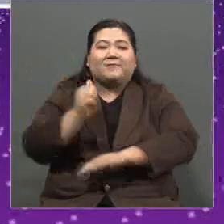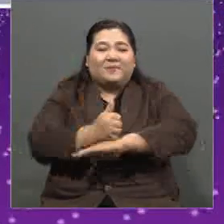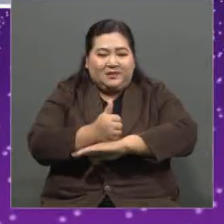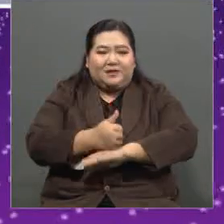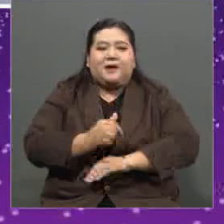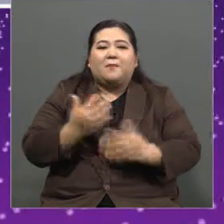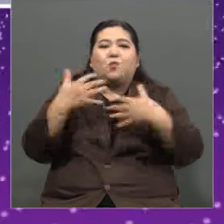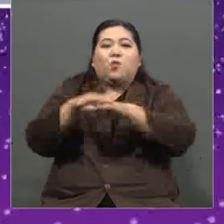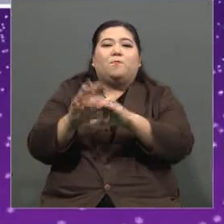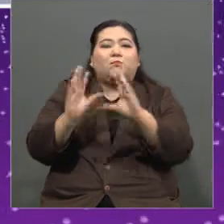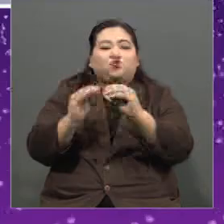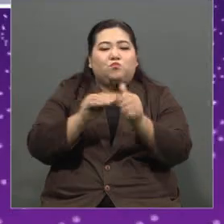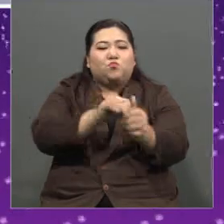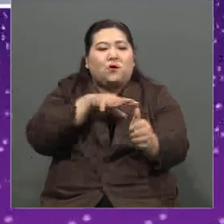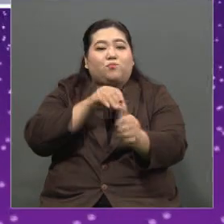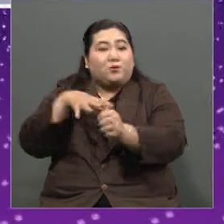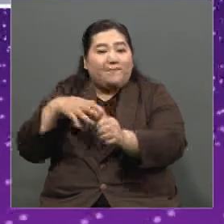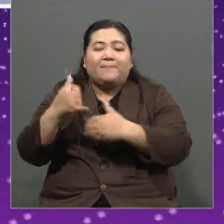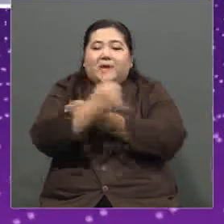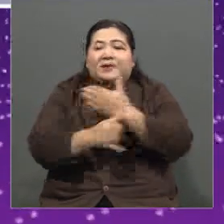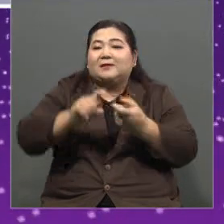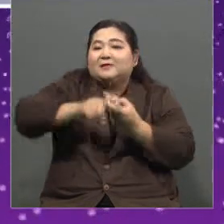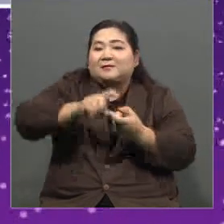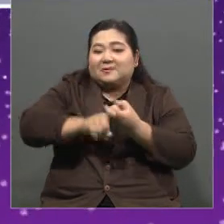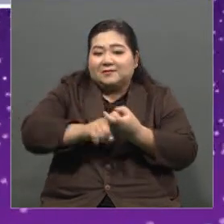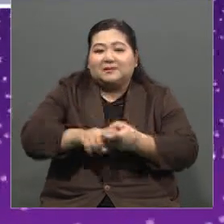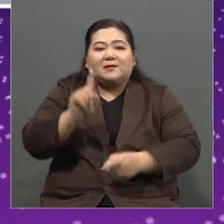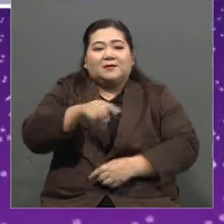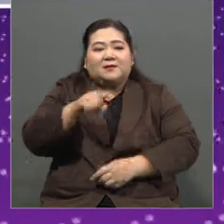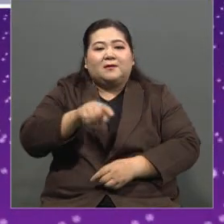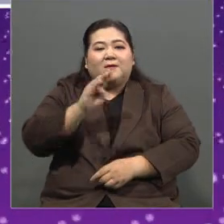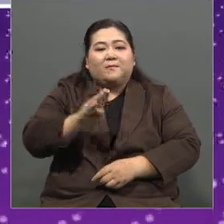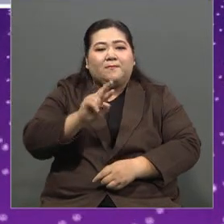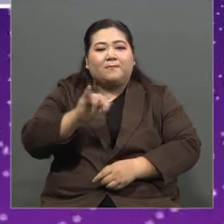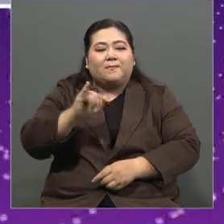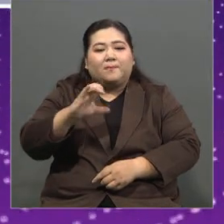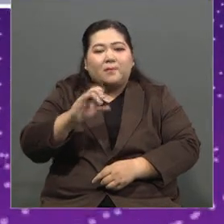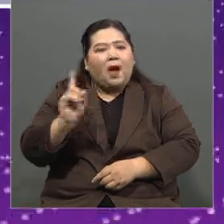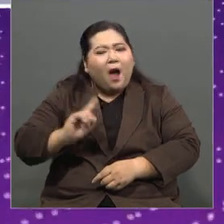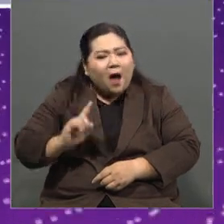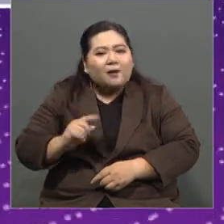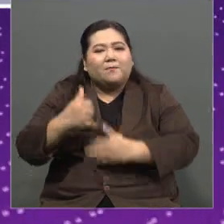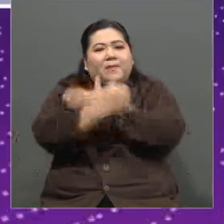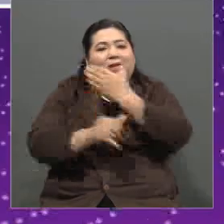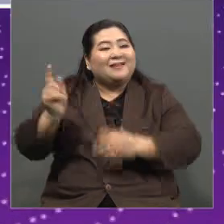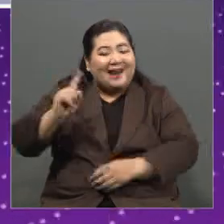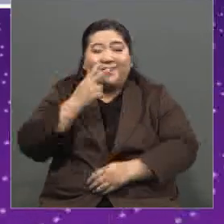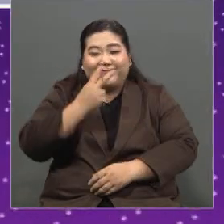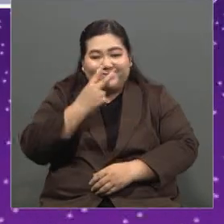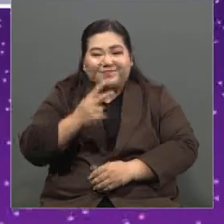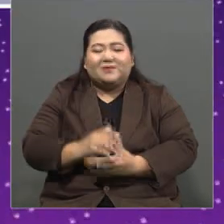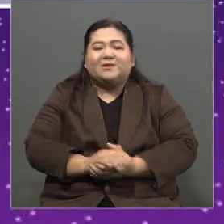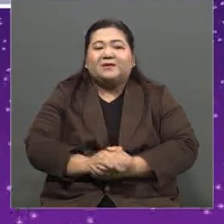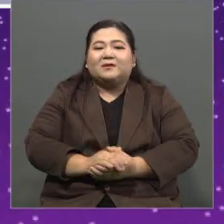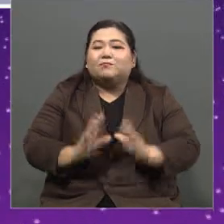brix Plusนะครับที่จัดขึ้นที่ประเทศรัสเซีย brixเนี่ยคืออะไรแล้วมีประเทศอะไรเข้าร่วมบ้างเดี๋ยวพาไปดูนะฮะแต่ว่าวัตถุ